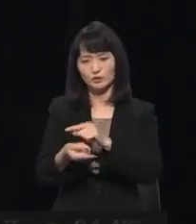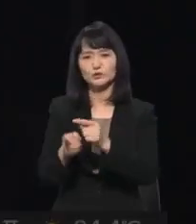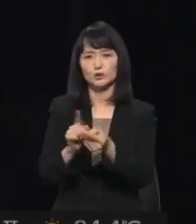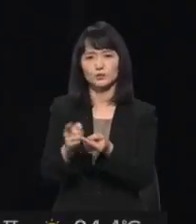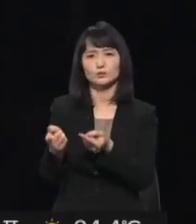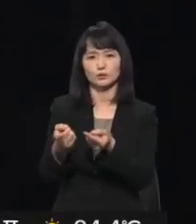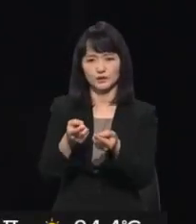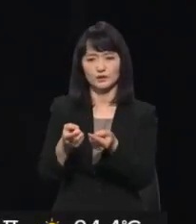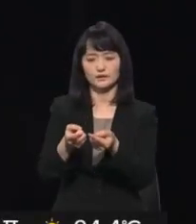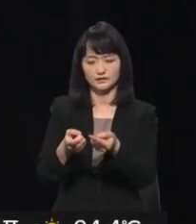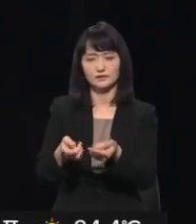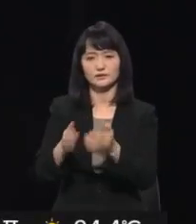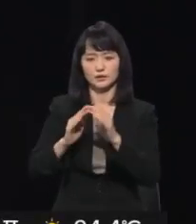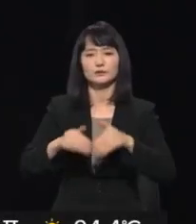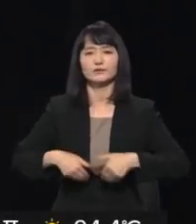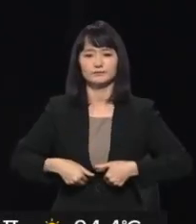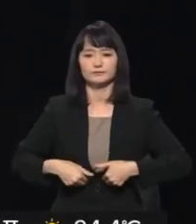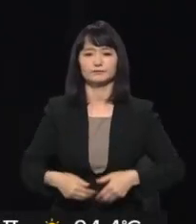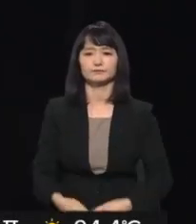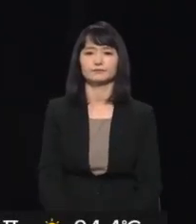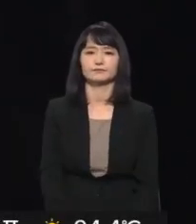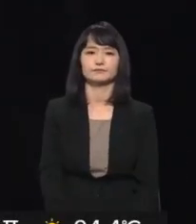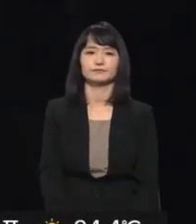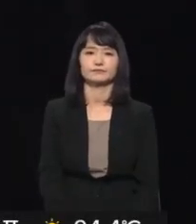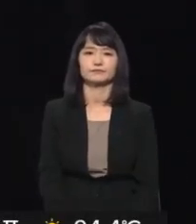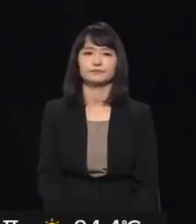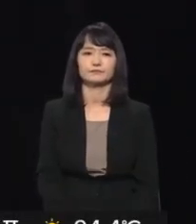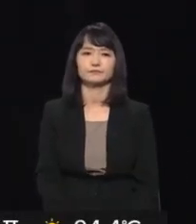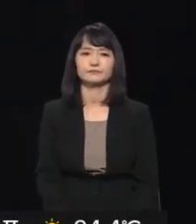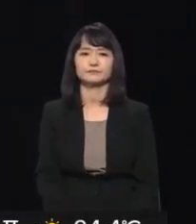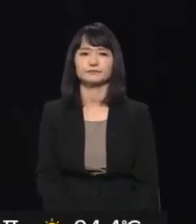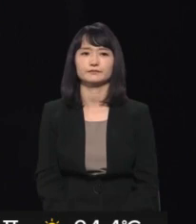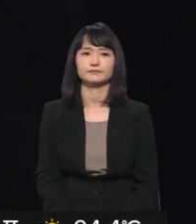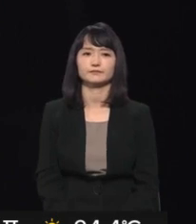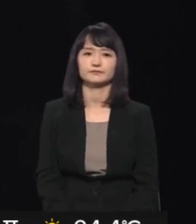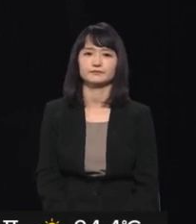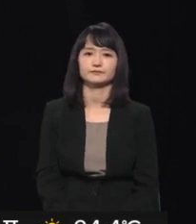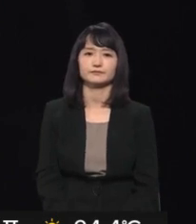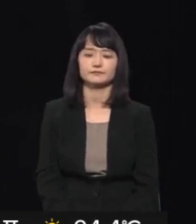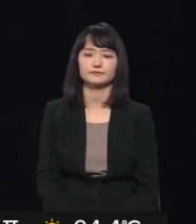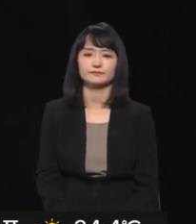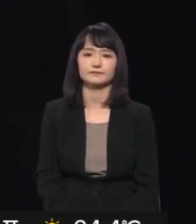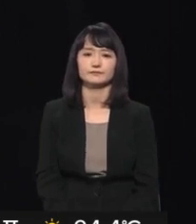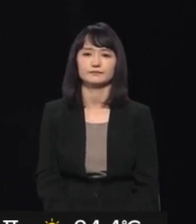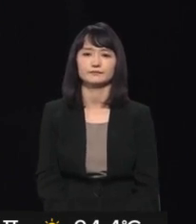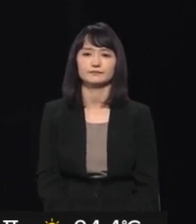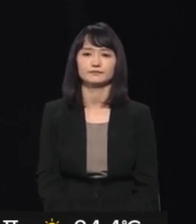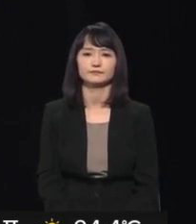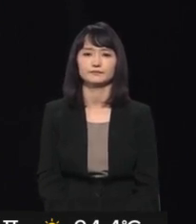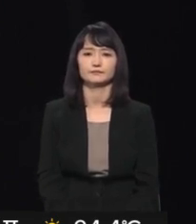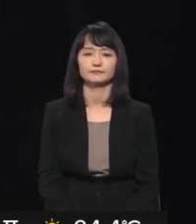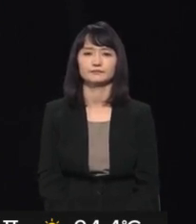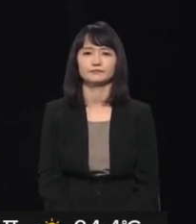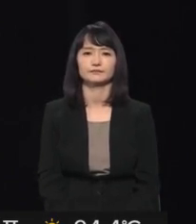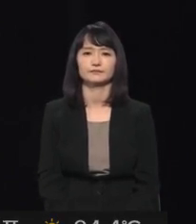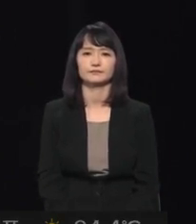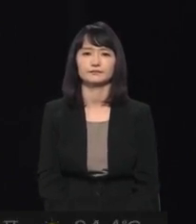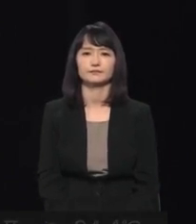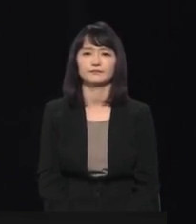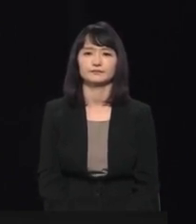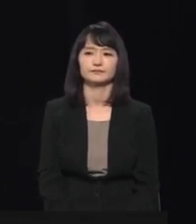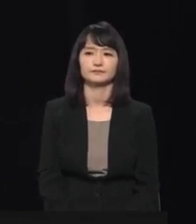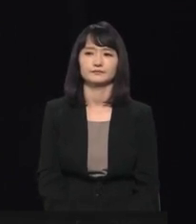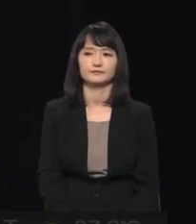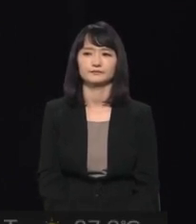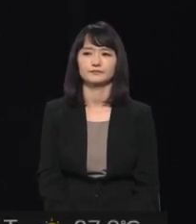2까지 의견을 듣고 저희가 시청자 의견은 제 소개를 하겠습니다 영화표를 드려야 되지요 저희 김 작가가 뽑아 온 리셋 하였습니다